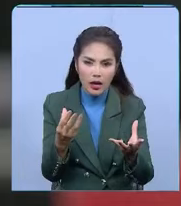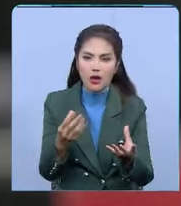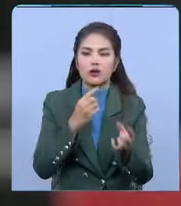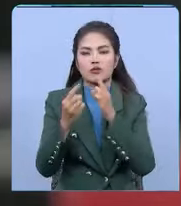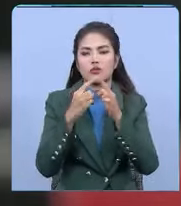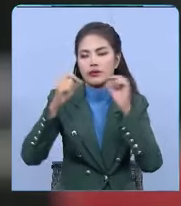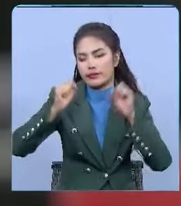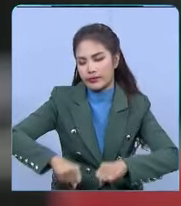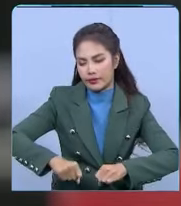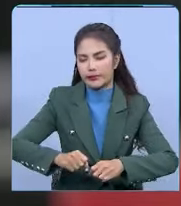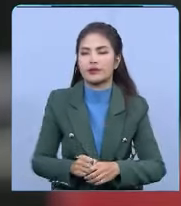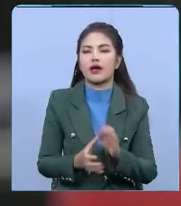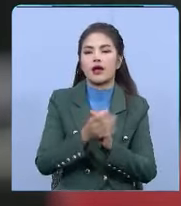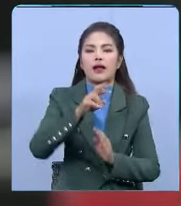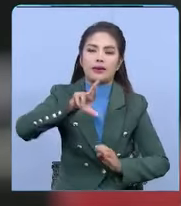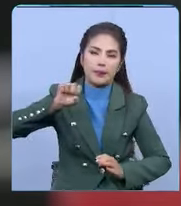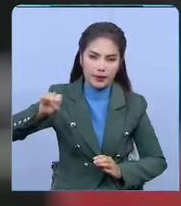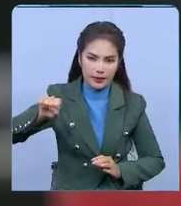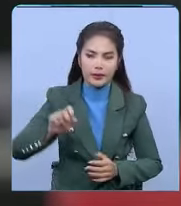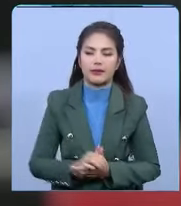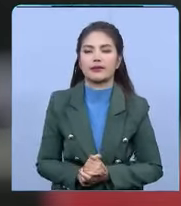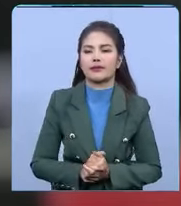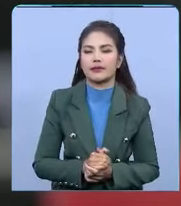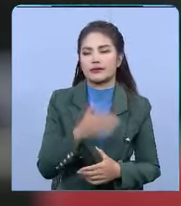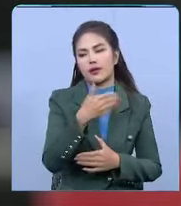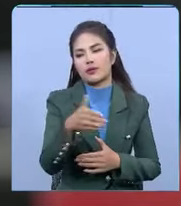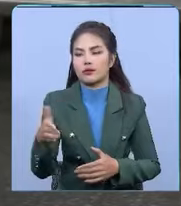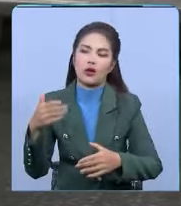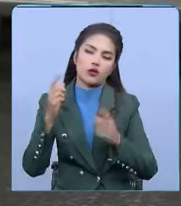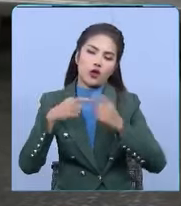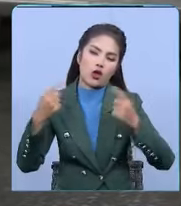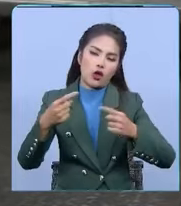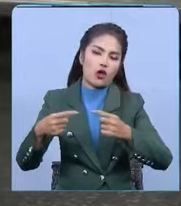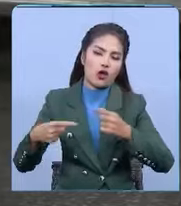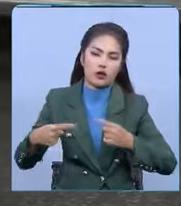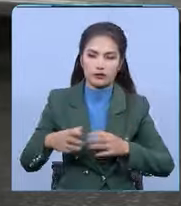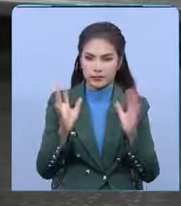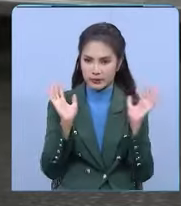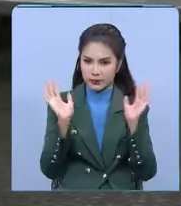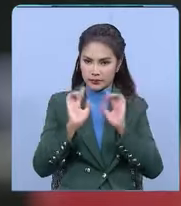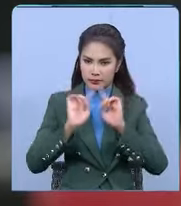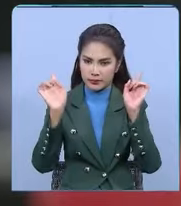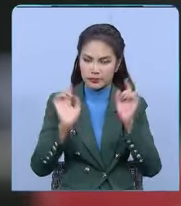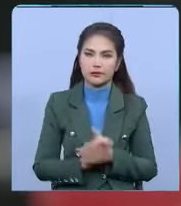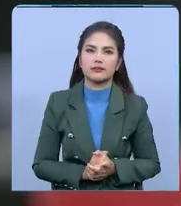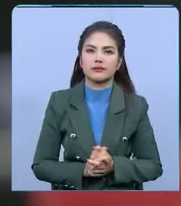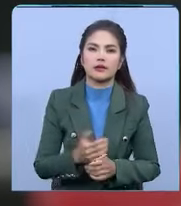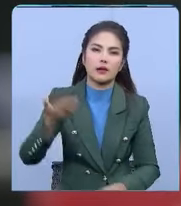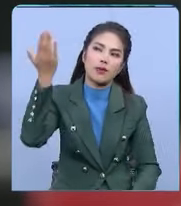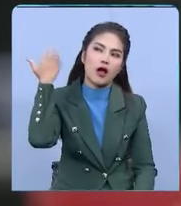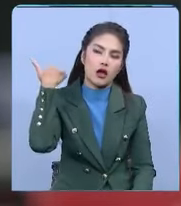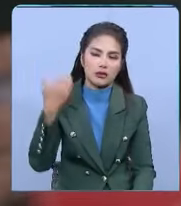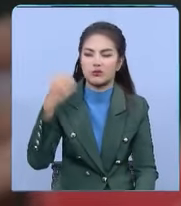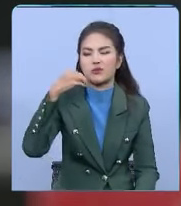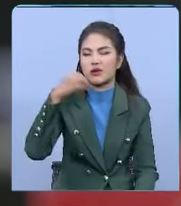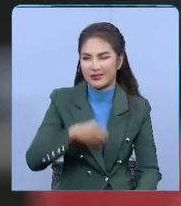าว่าจะทำยังไงไม่ใช่มาข้างนอกมาตีกันมานั่นกันมันไม่ใช่เนี่ย แต่ที่ผ่านมามันเป็นแบบนั้นนะสิครับ